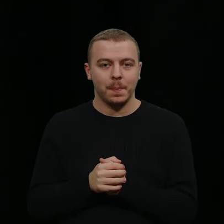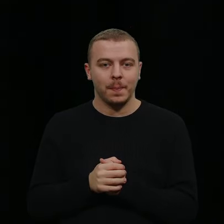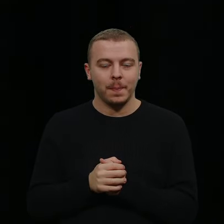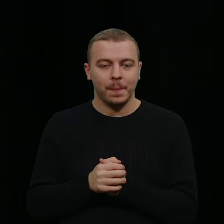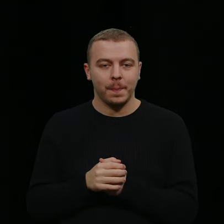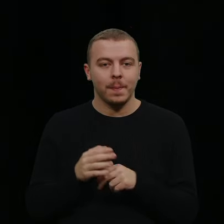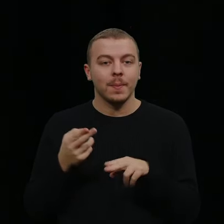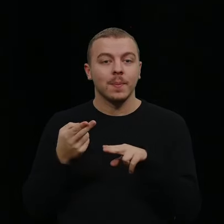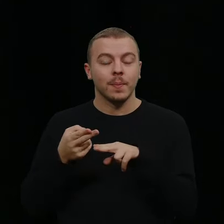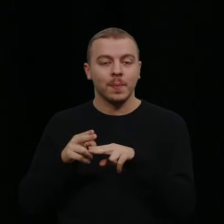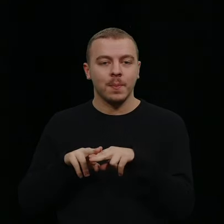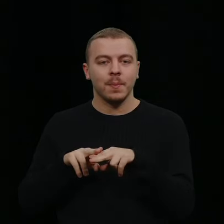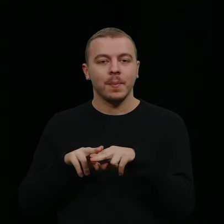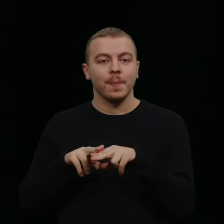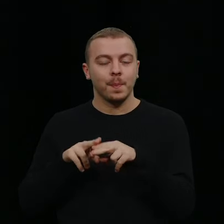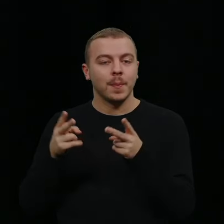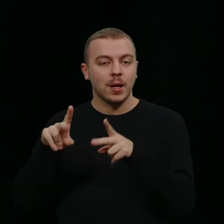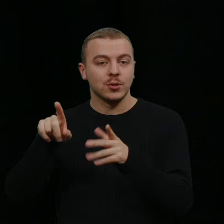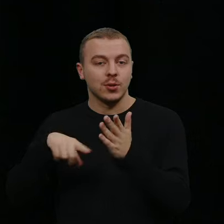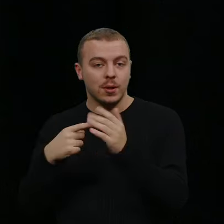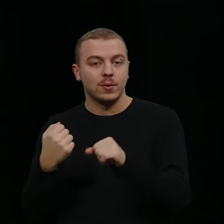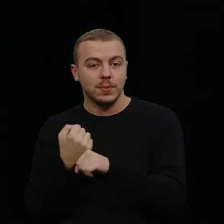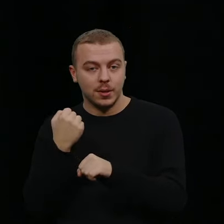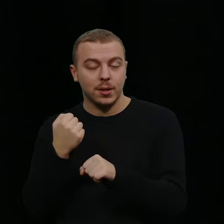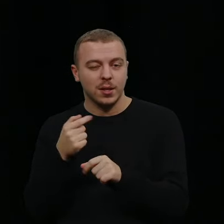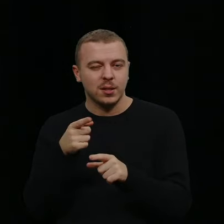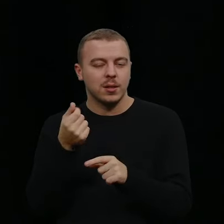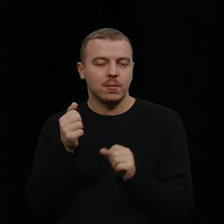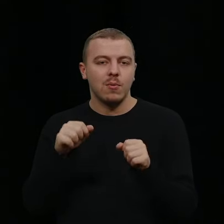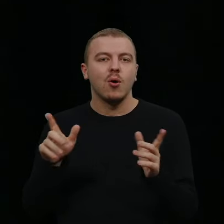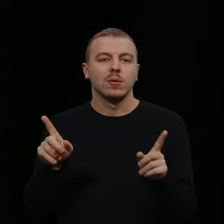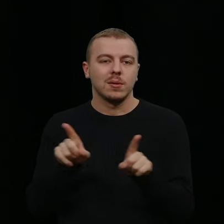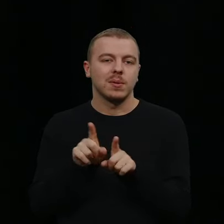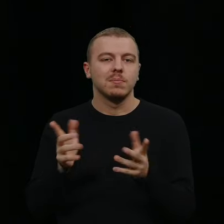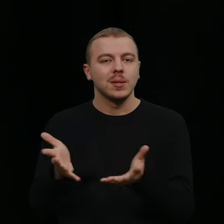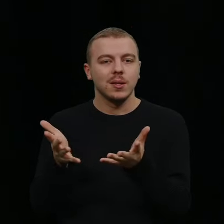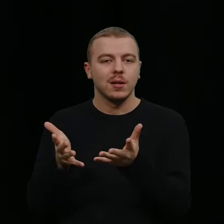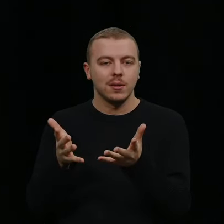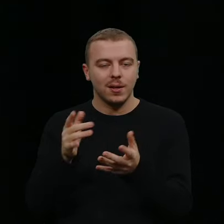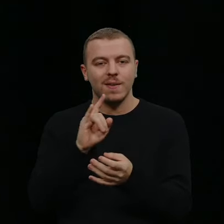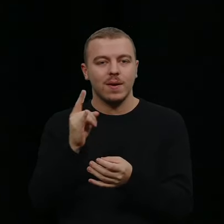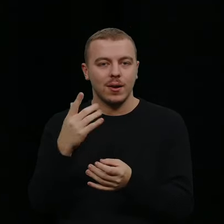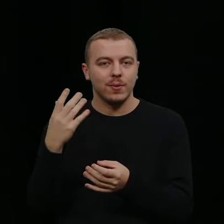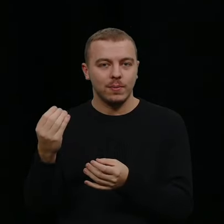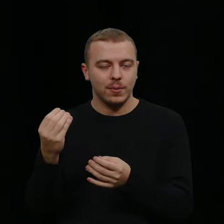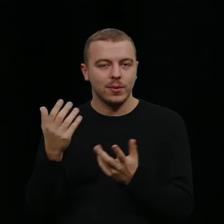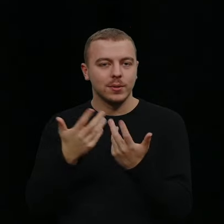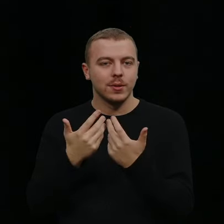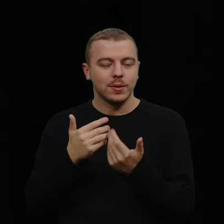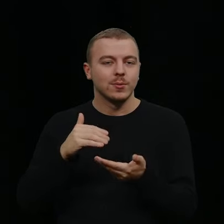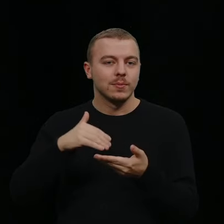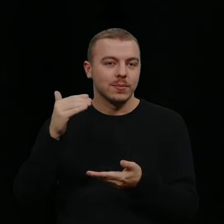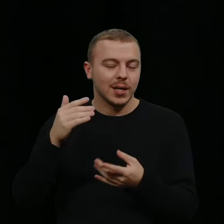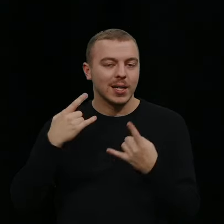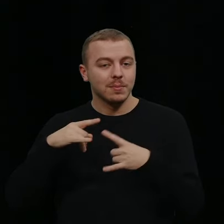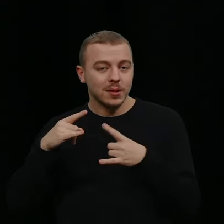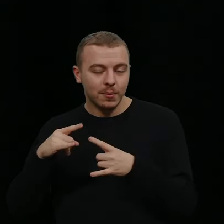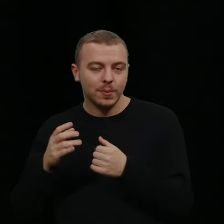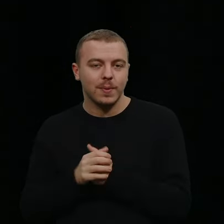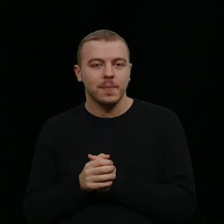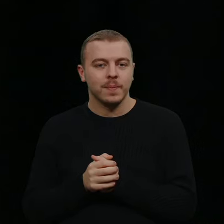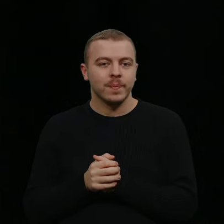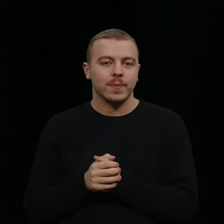ir aš manau, kad tai šiek tiek irgi paskatintų vaikų skaičiaus turėjimą arba gimstamumą.